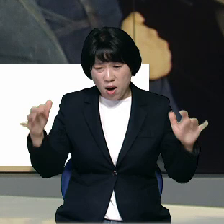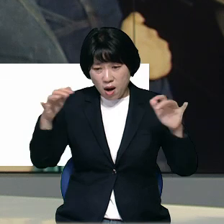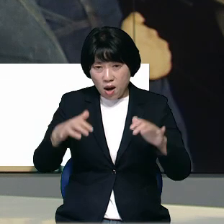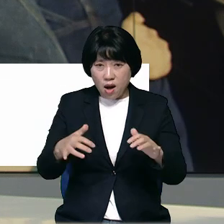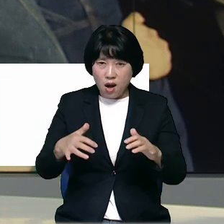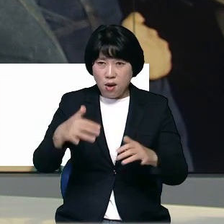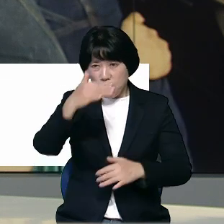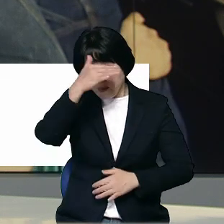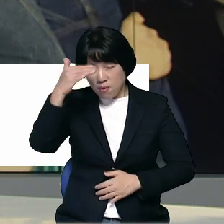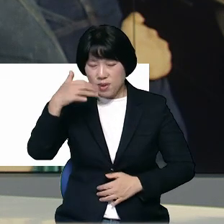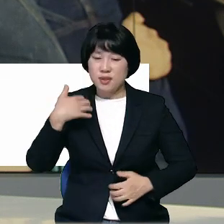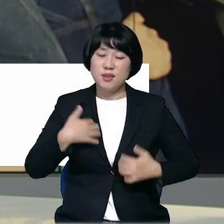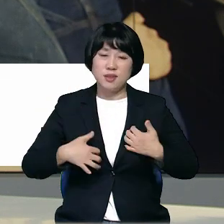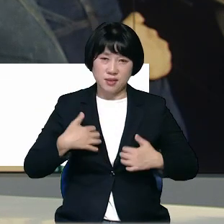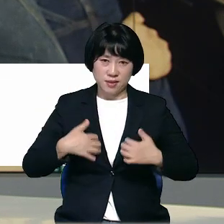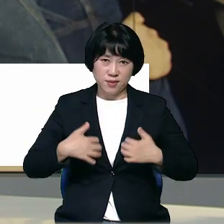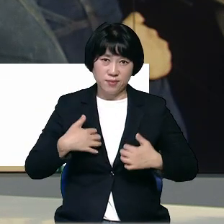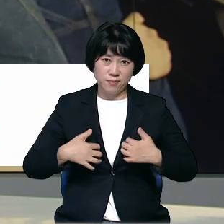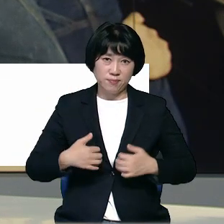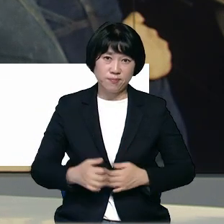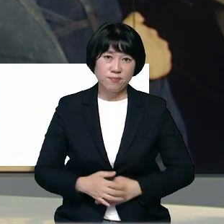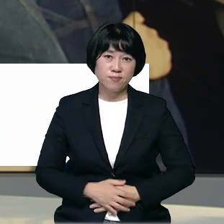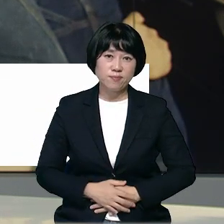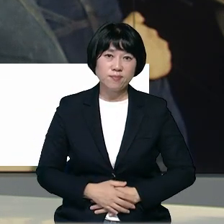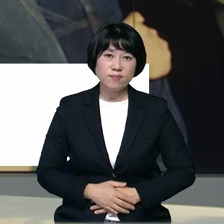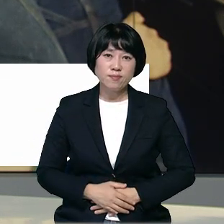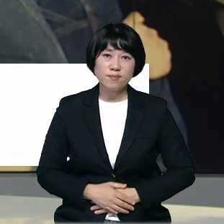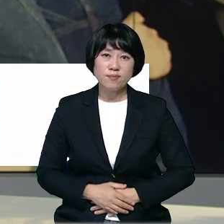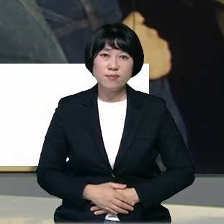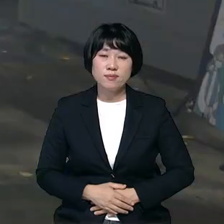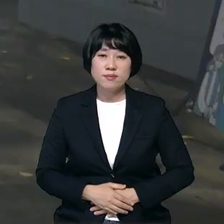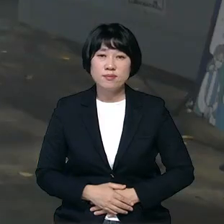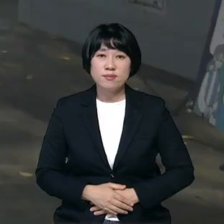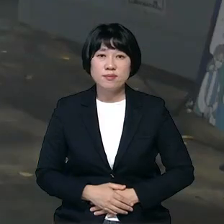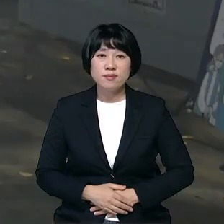흥겨움을 만끽했습니다. 김재현 기자의 보도입니다.